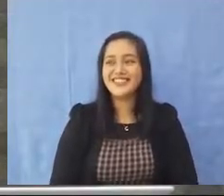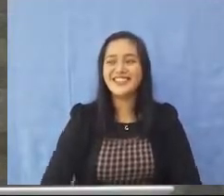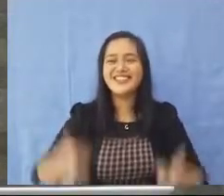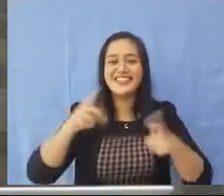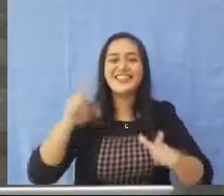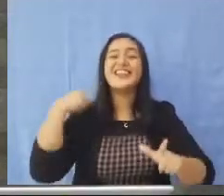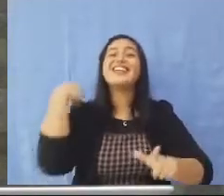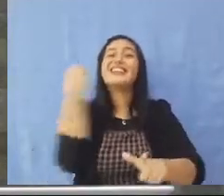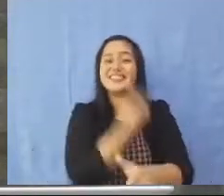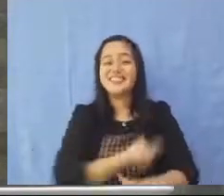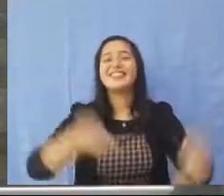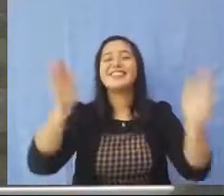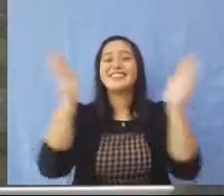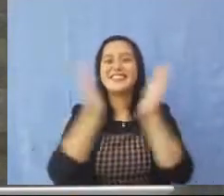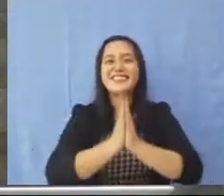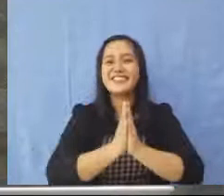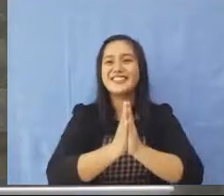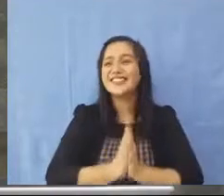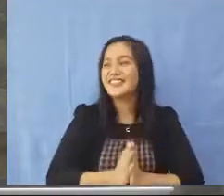stand up, please.